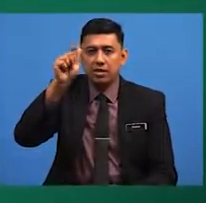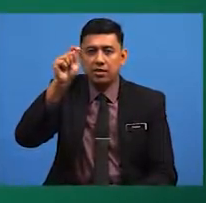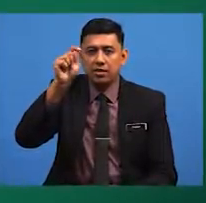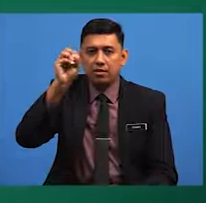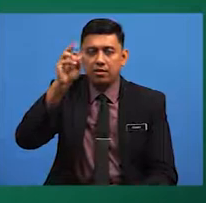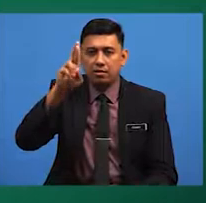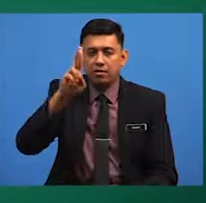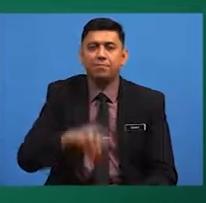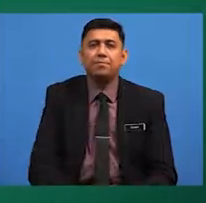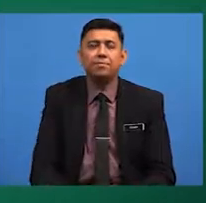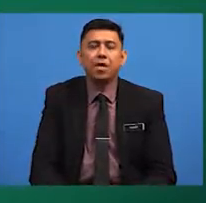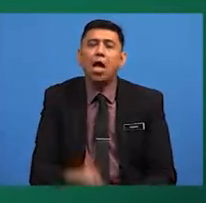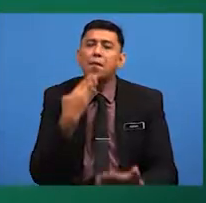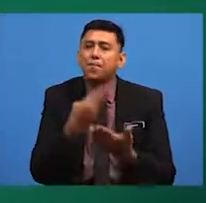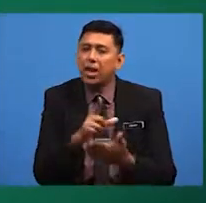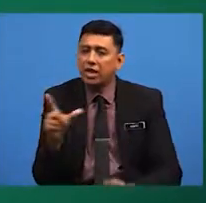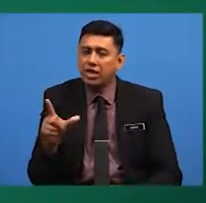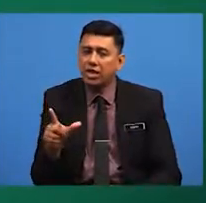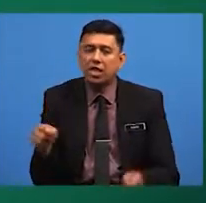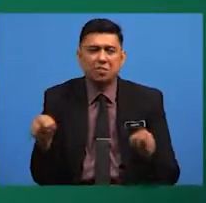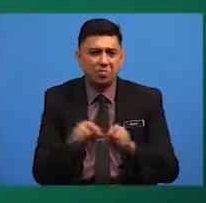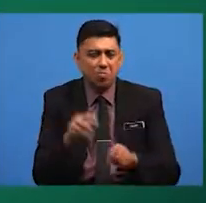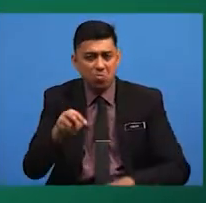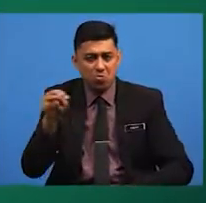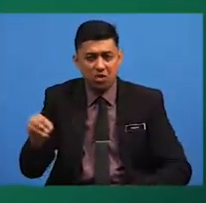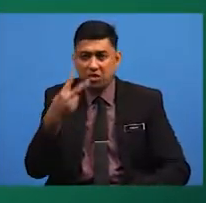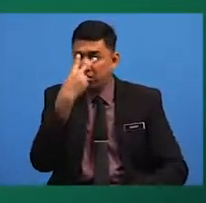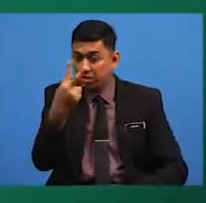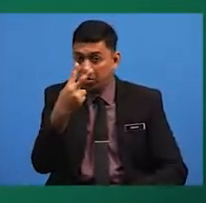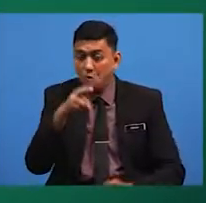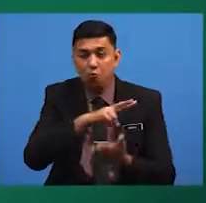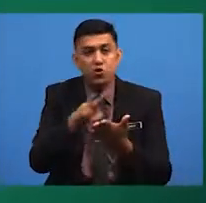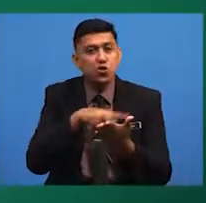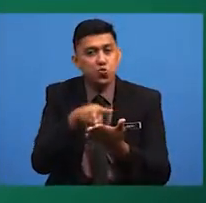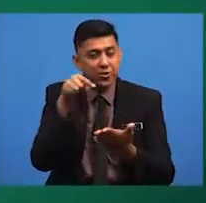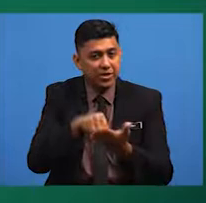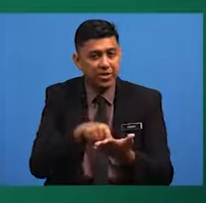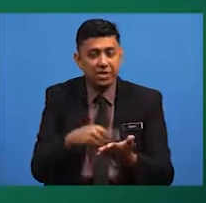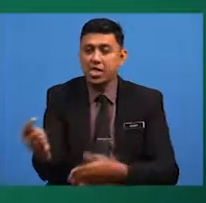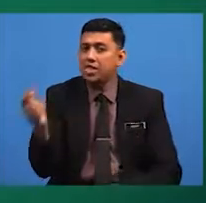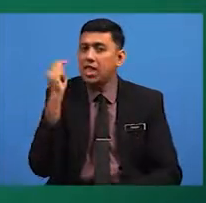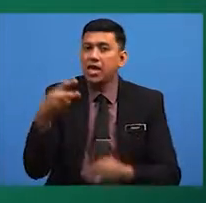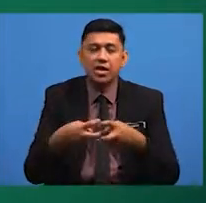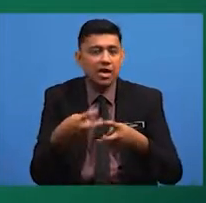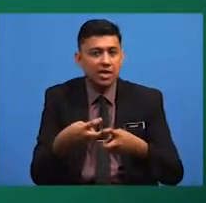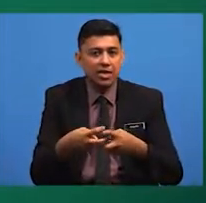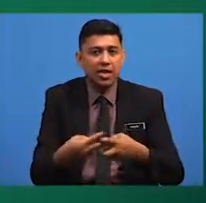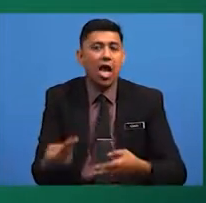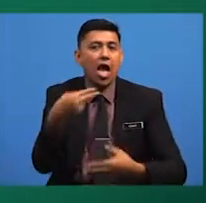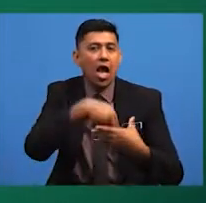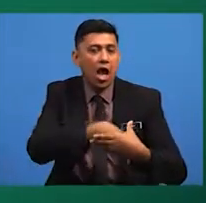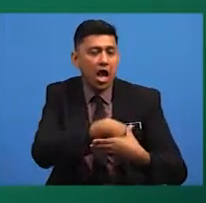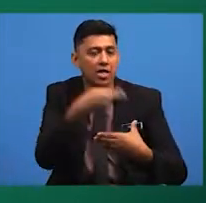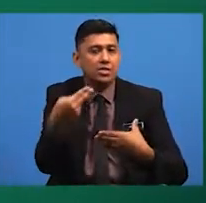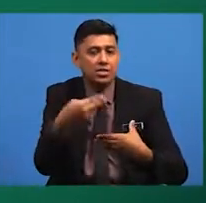by lah seperti mulbury lihat dalam video ini tenaga elektrik terhasil